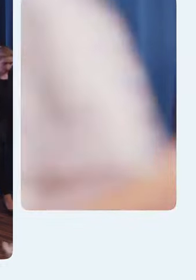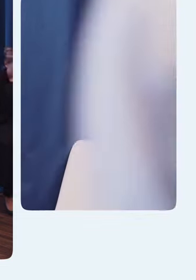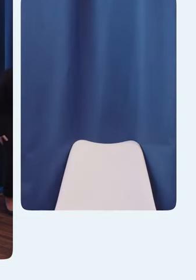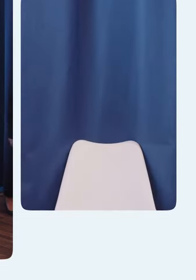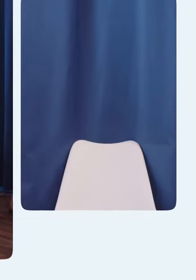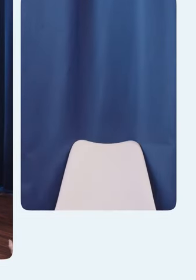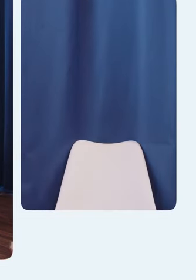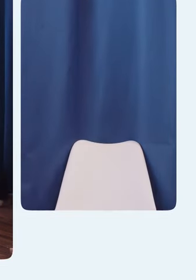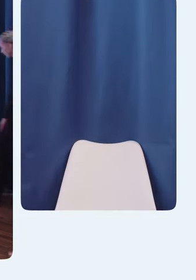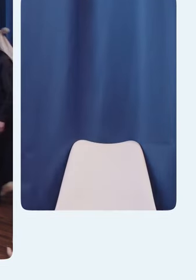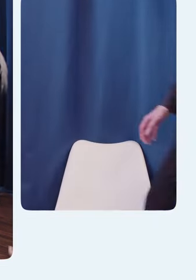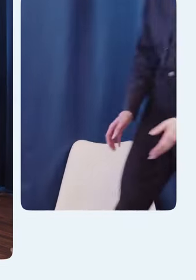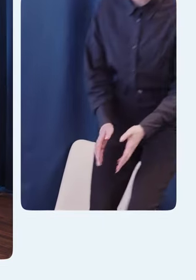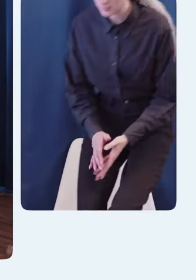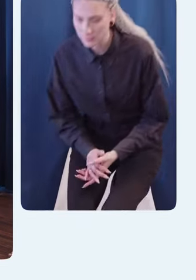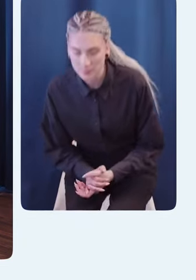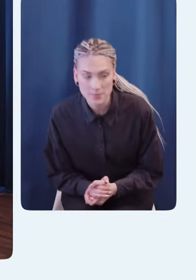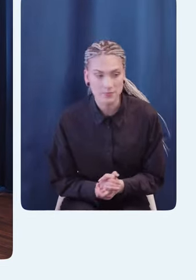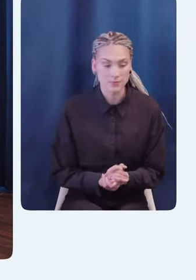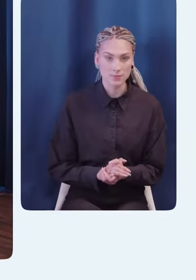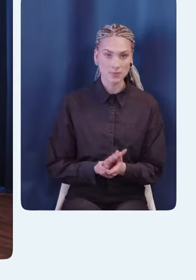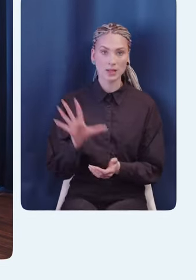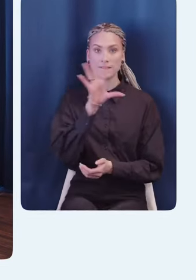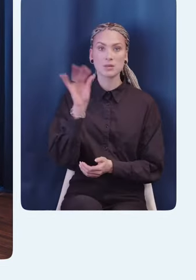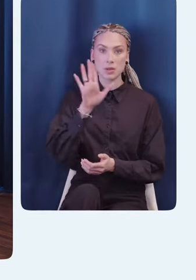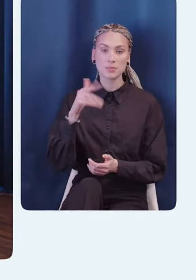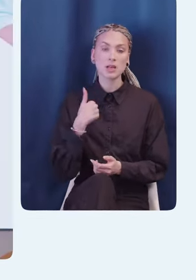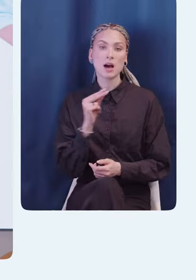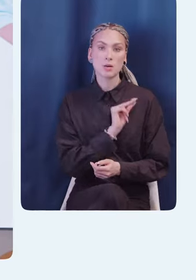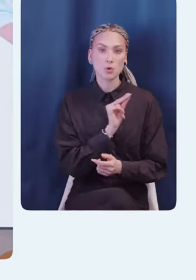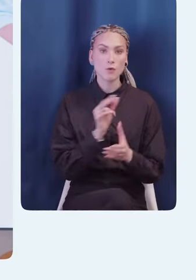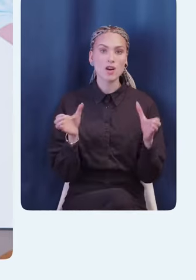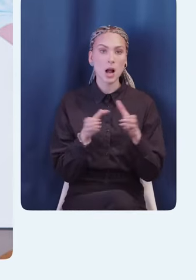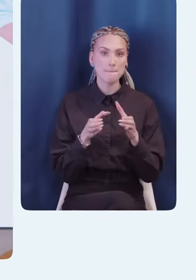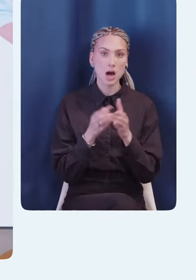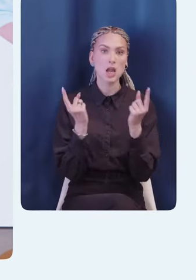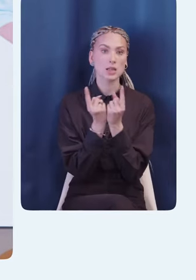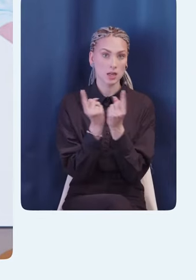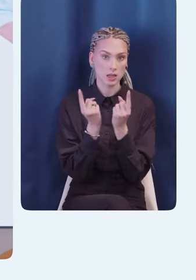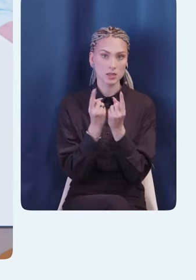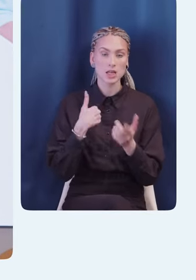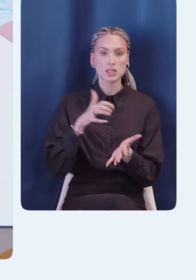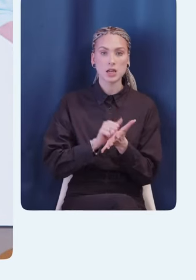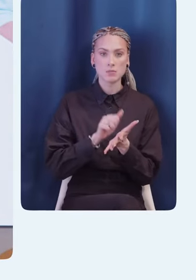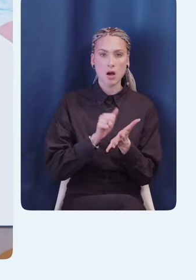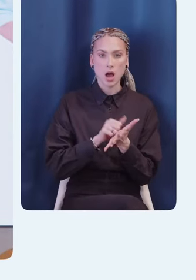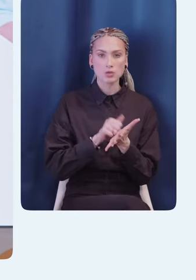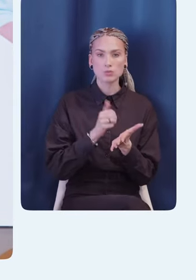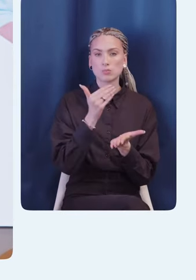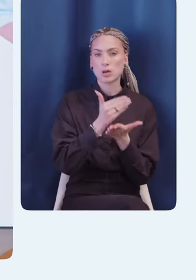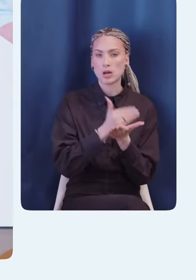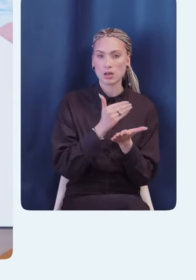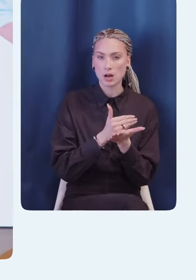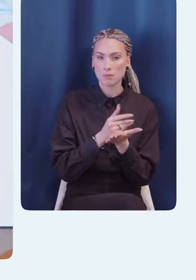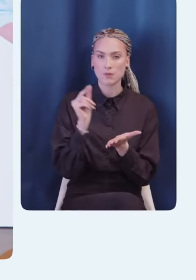Всем привет. Да, меня зовут Сергей Чекуенок, я работаю в компании «Одноклассники», и я занимаюсь мессенджингом, веб-частью